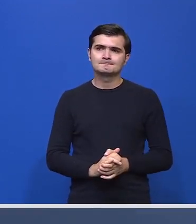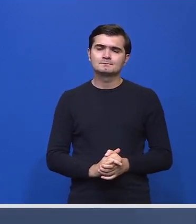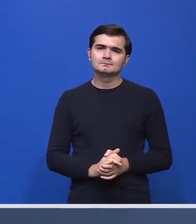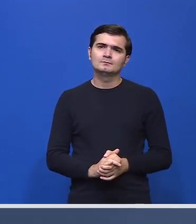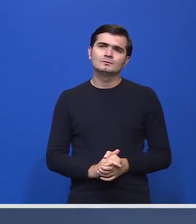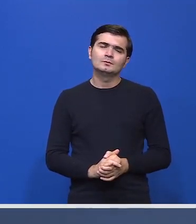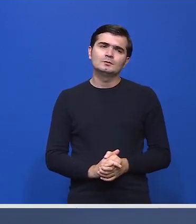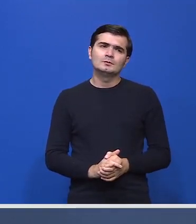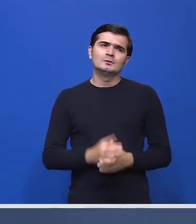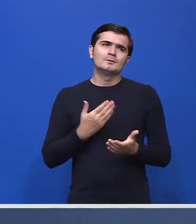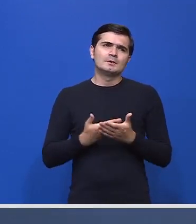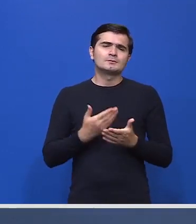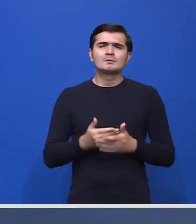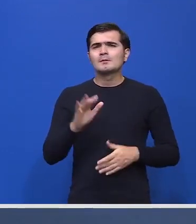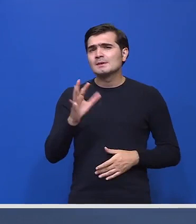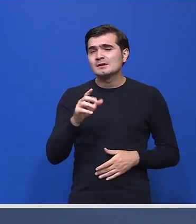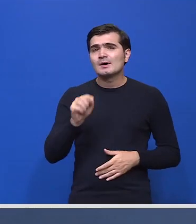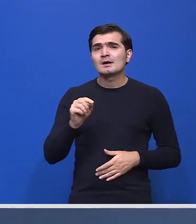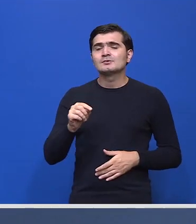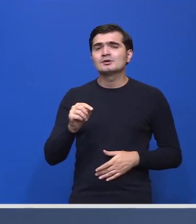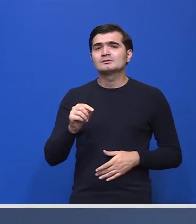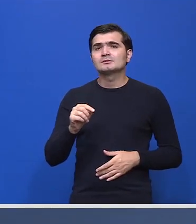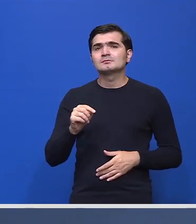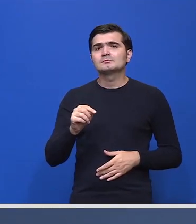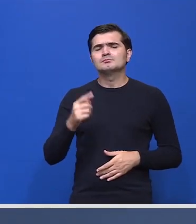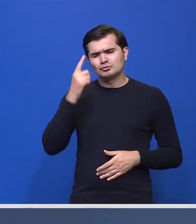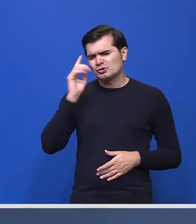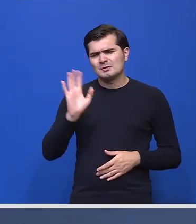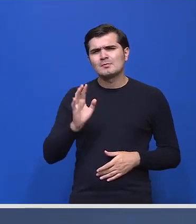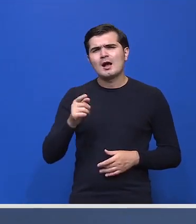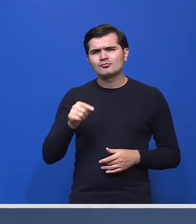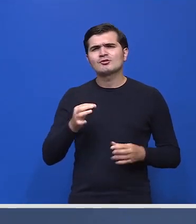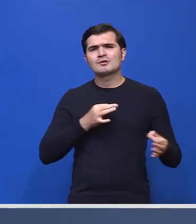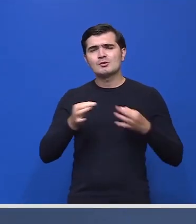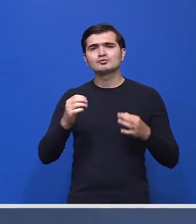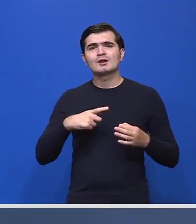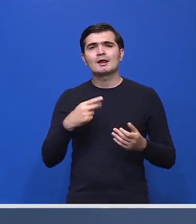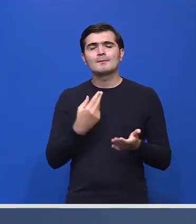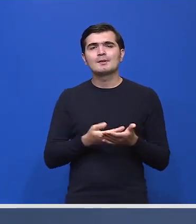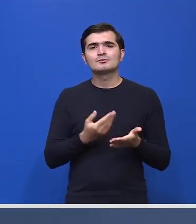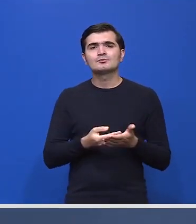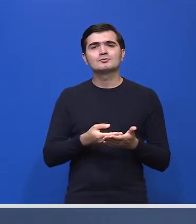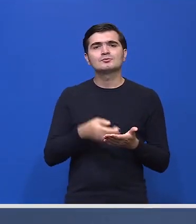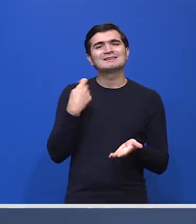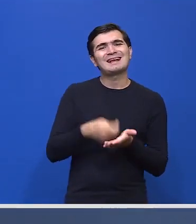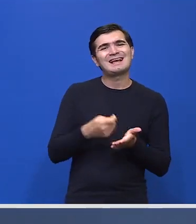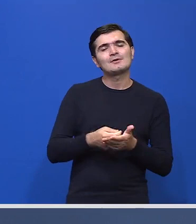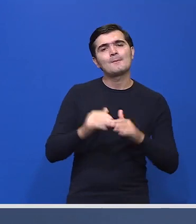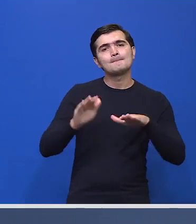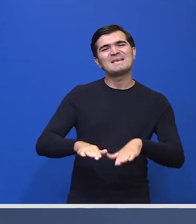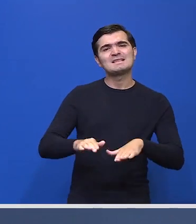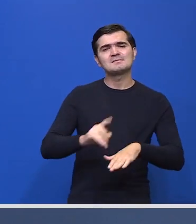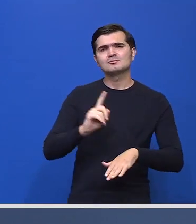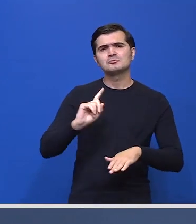Pentru că mi se pare că această măsură, sau ni se pare cu tot, de fapt știm, această măsură a fost pentru salariul minim. N-a fost pentru